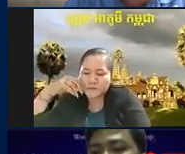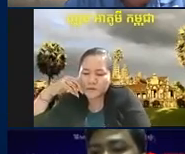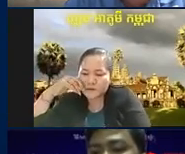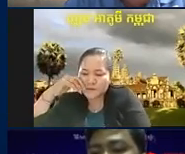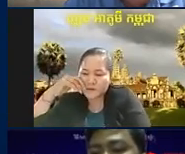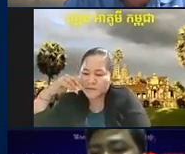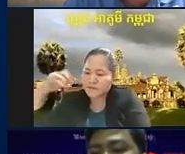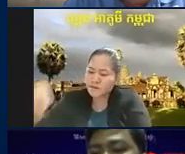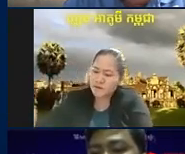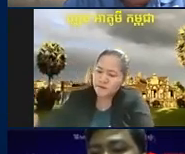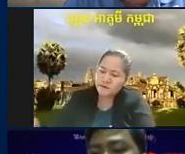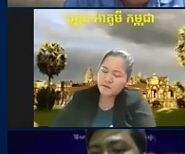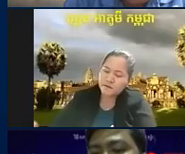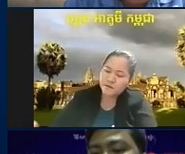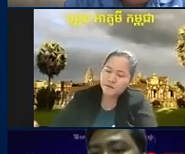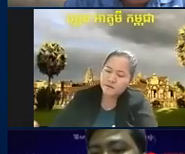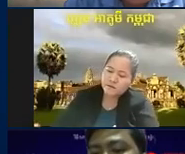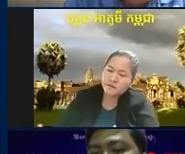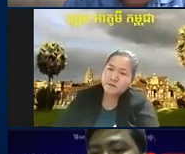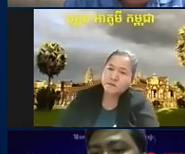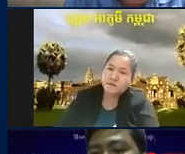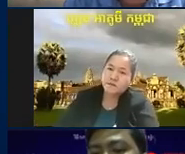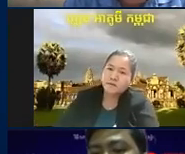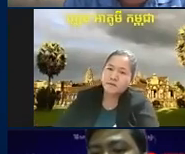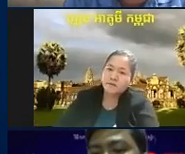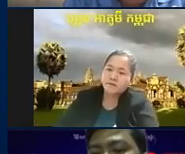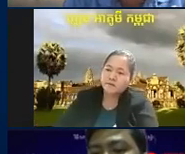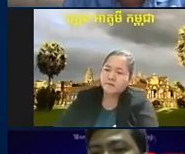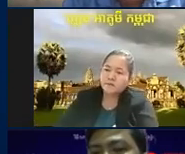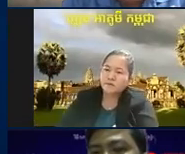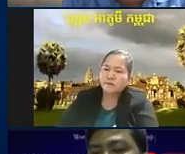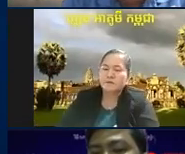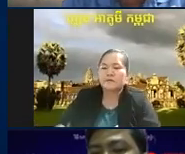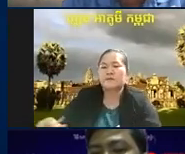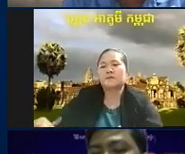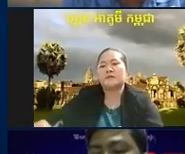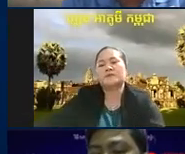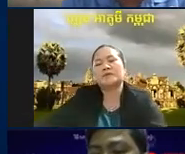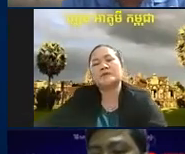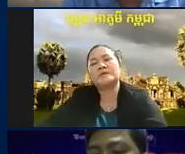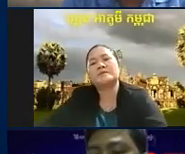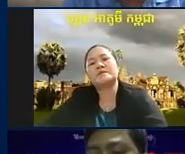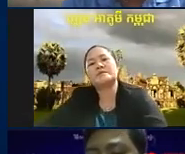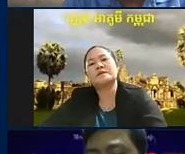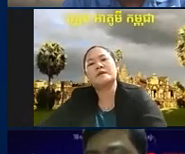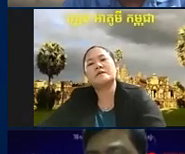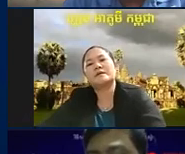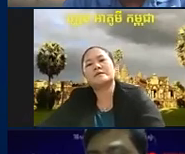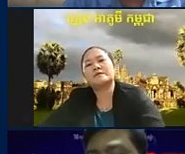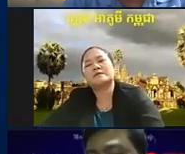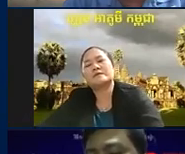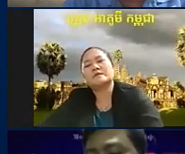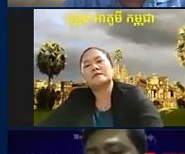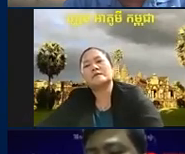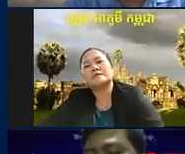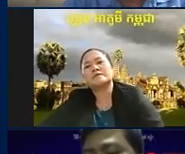quạt tha sponsor nhóm chụp thở tô mi hai đã ra đại cô nhóm ngọc ở hai đại cô nhóm chụp thở ở hai chà quần tai đã bê